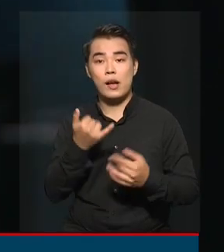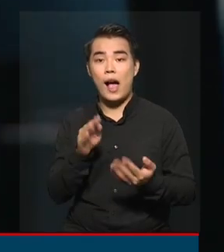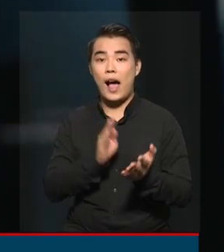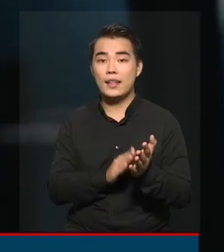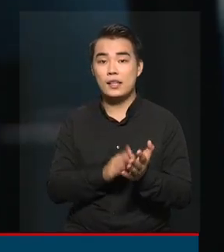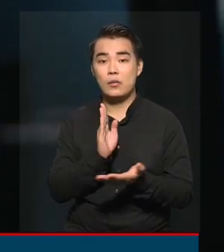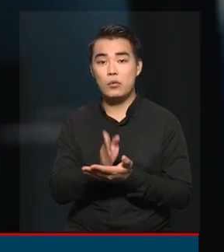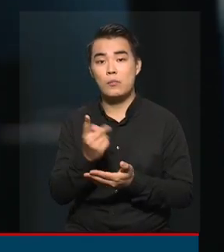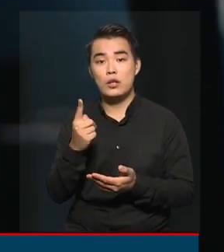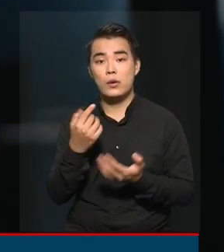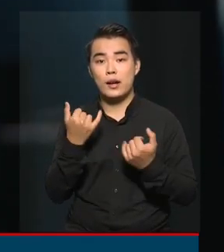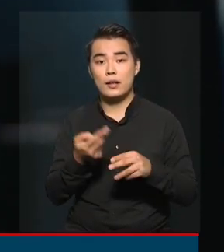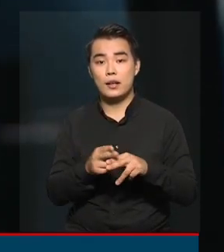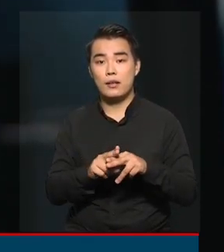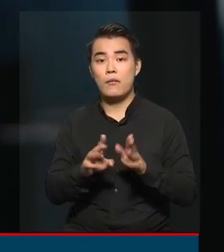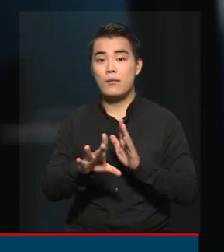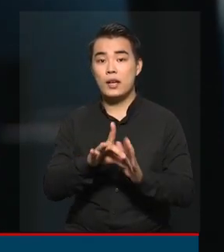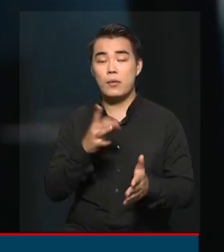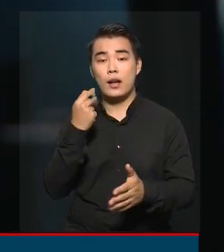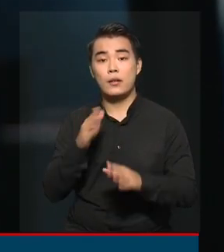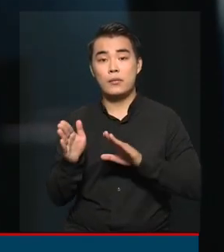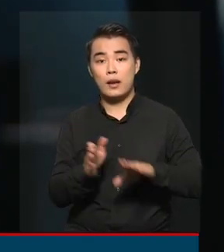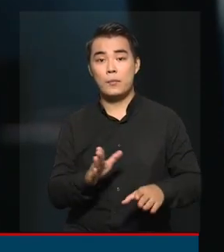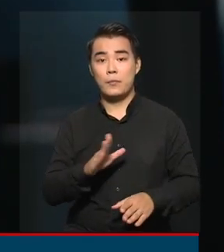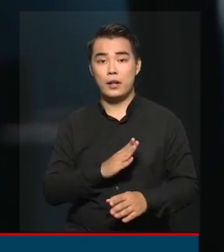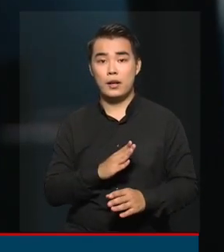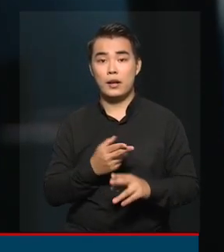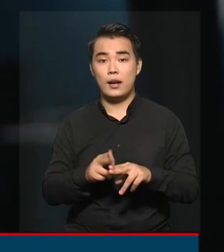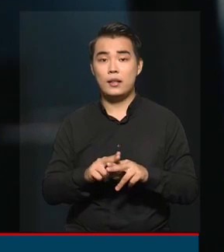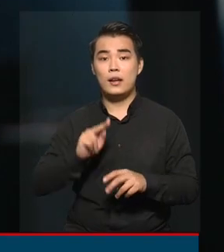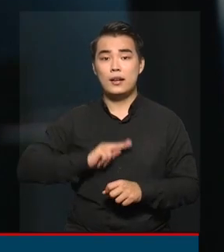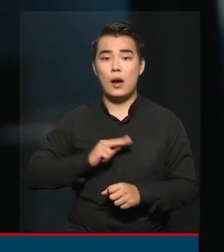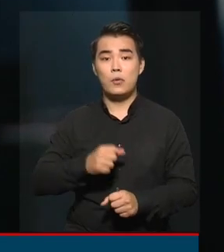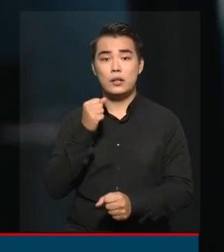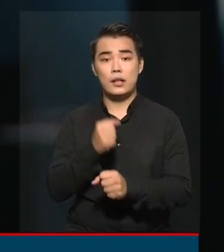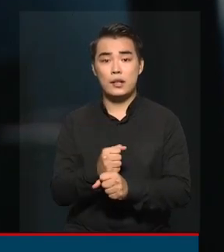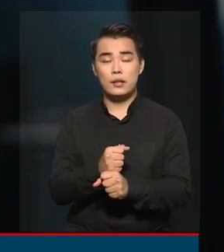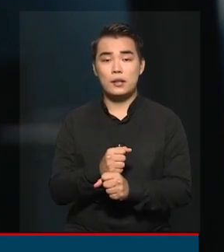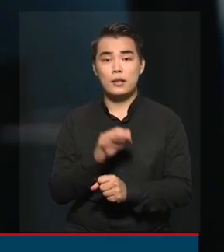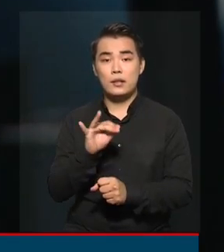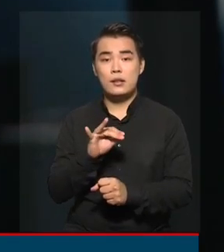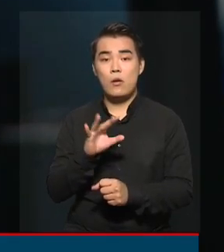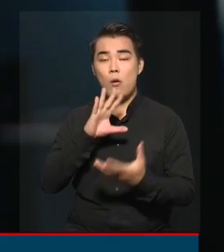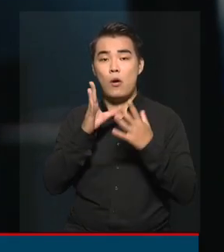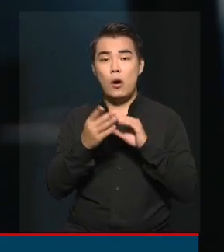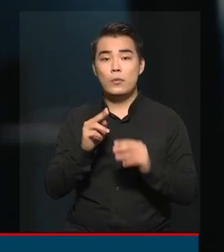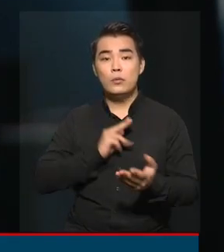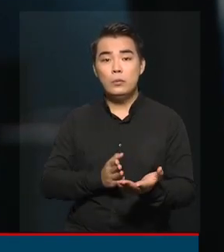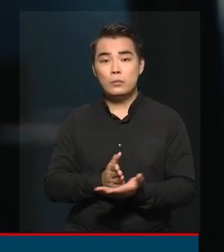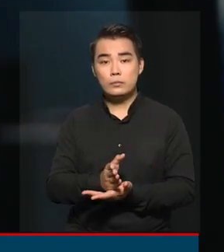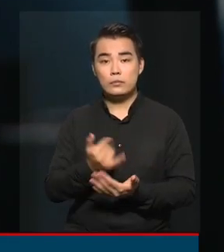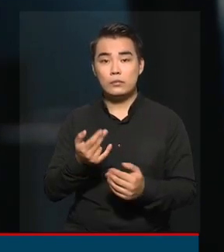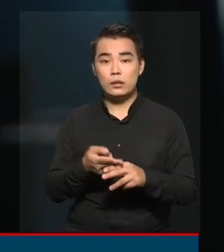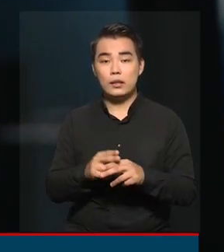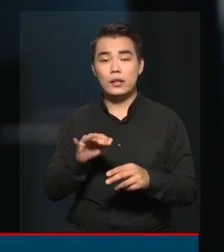беріледі. Себебі енді сайланғаннан кейін олардың жұмыстарына, жалпы атқарған еңбектеріне,